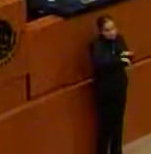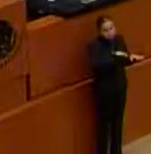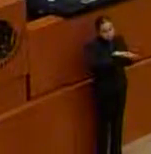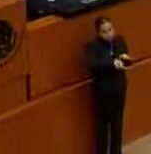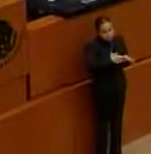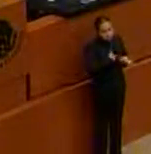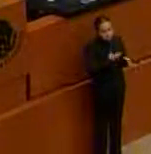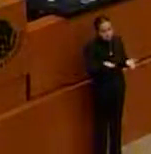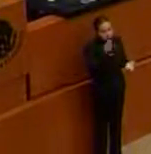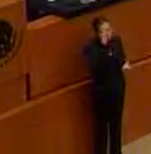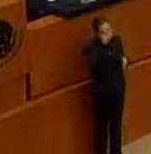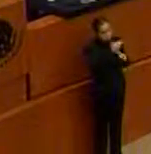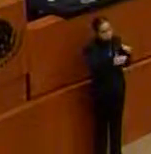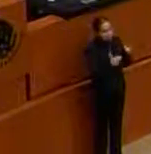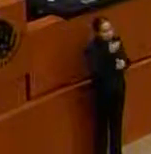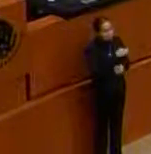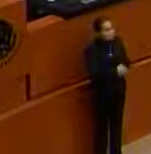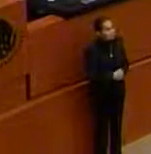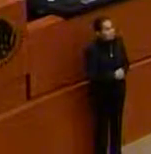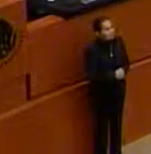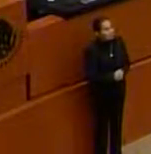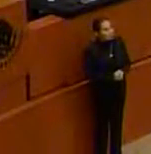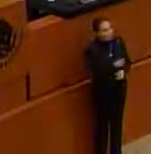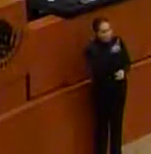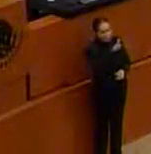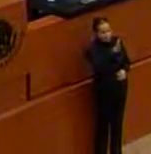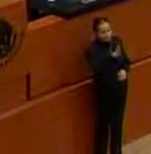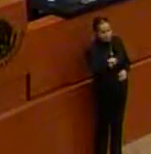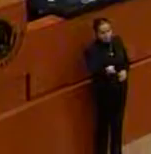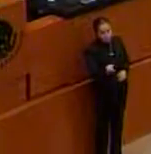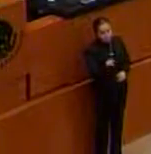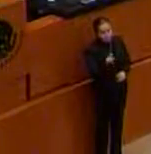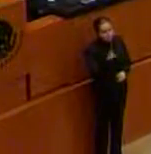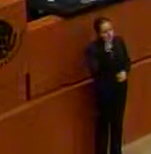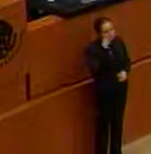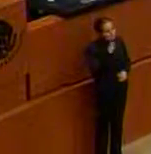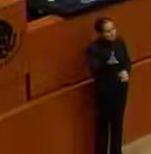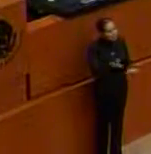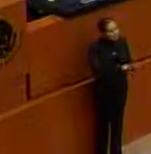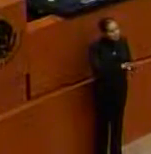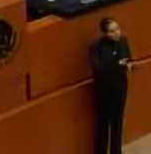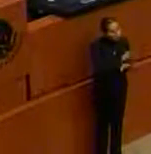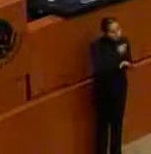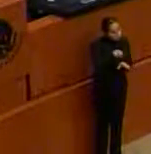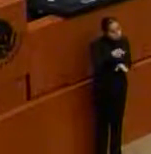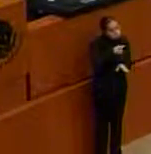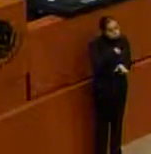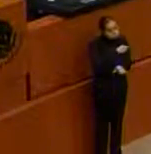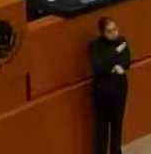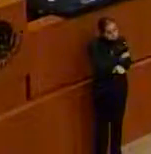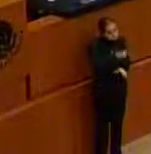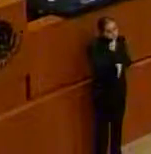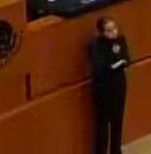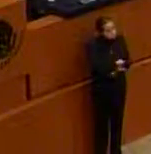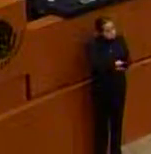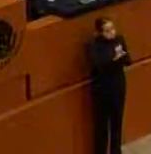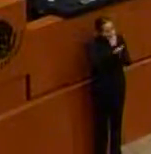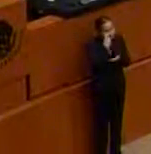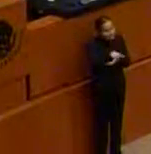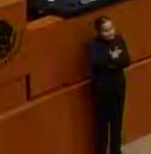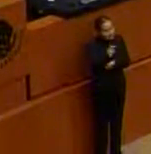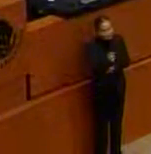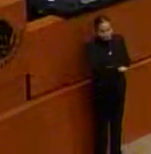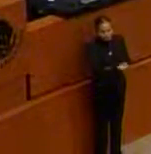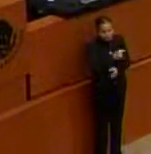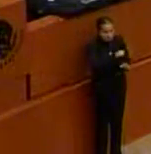Longtemps considéré comme une utopie, le RBI se profile aujourd'hui en tant que solution non seulement plausible, mais aussi indispensable sur le plan social